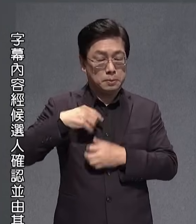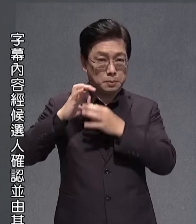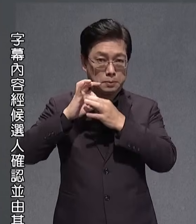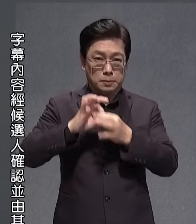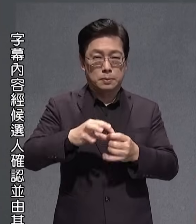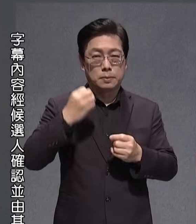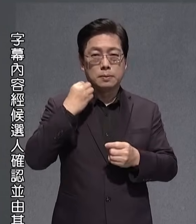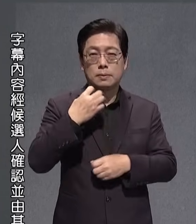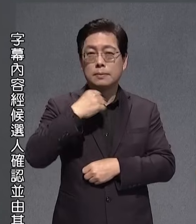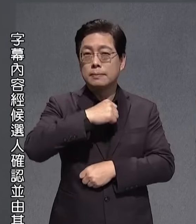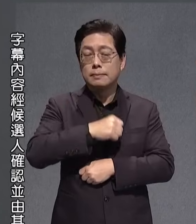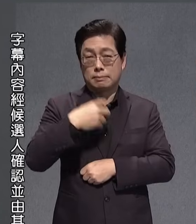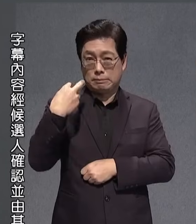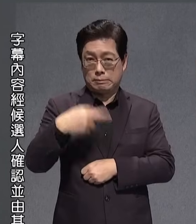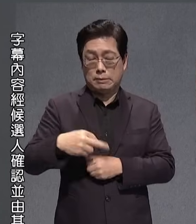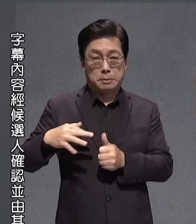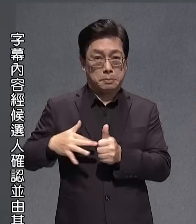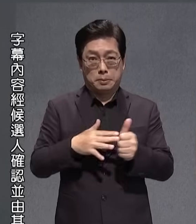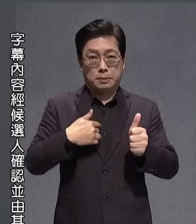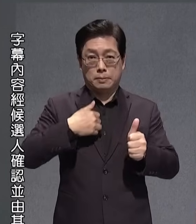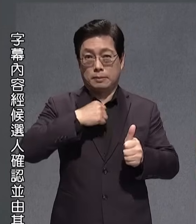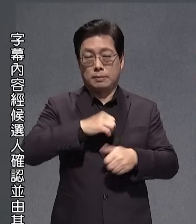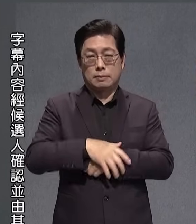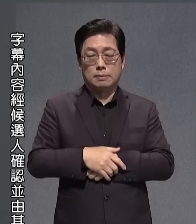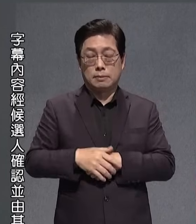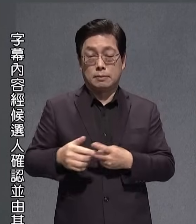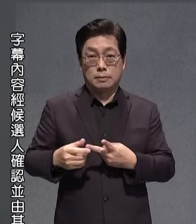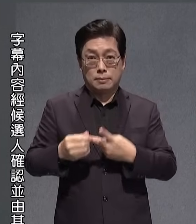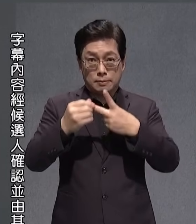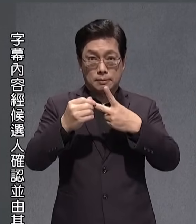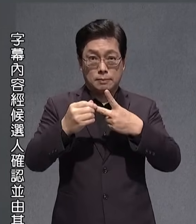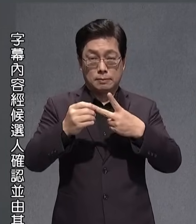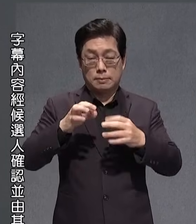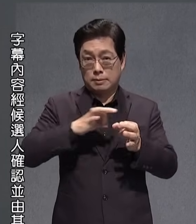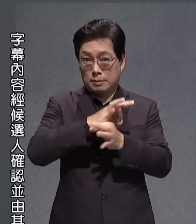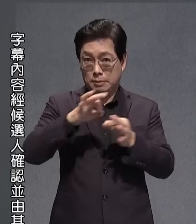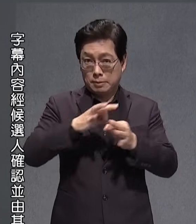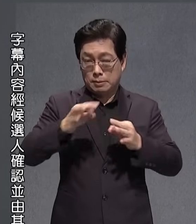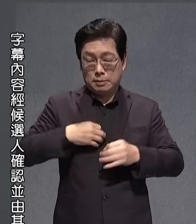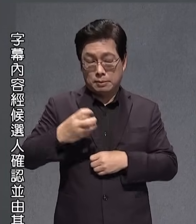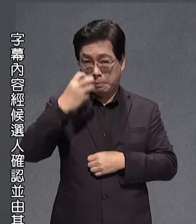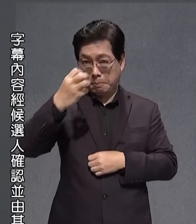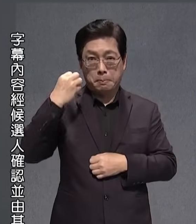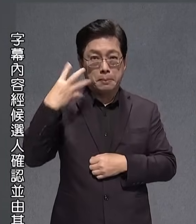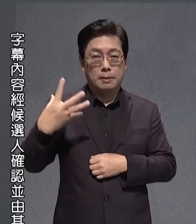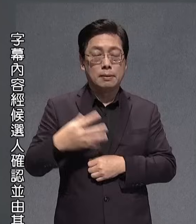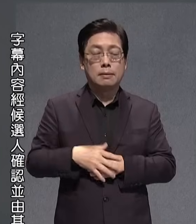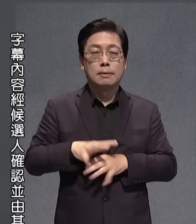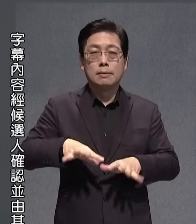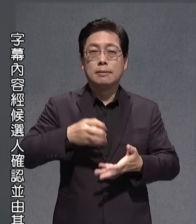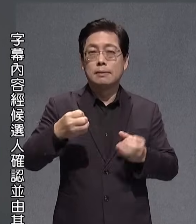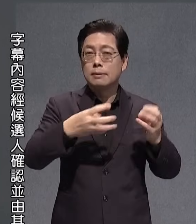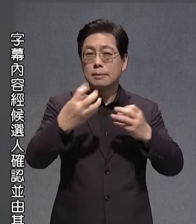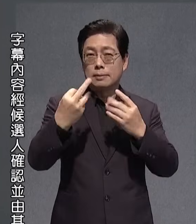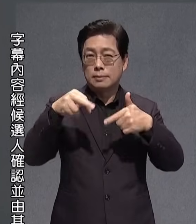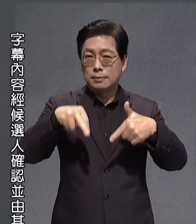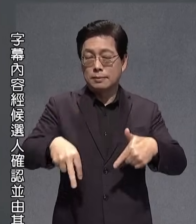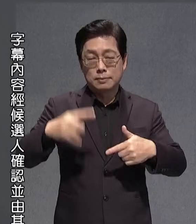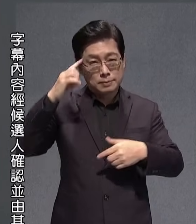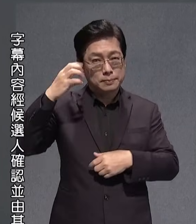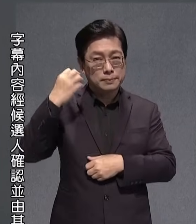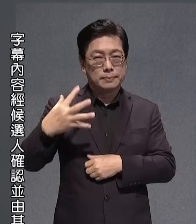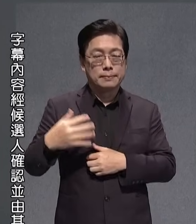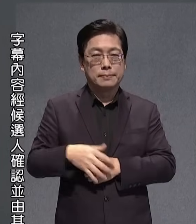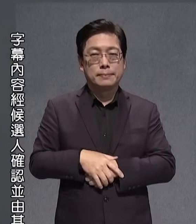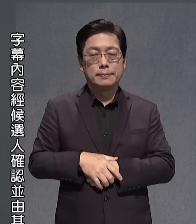台湾，同时也带动台湾第二次经济奇迹。我们先来谈数位创新。